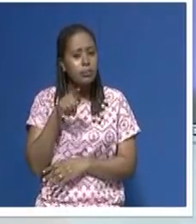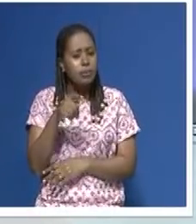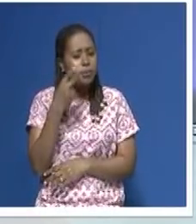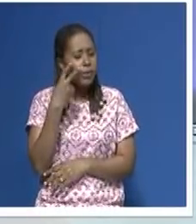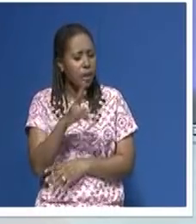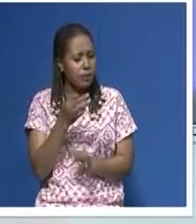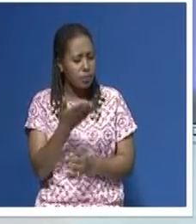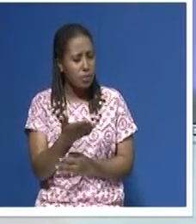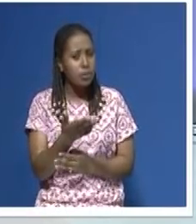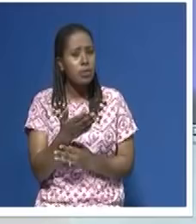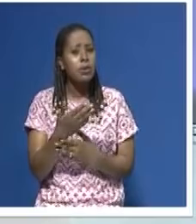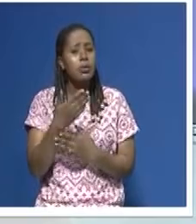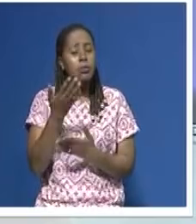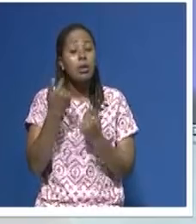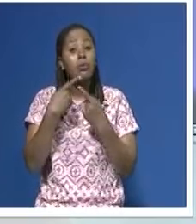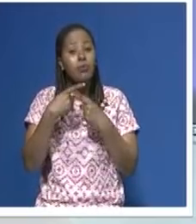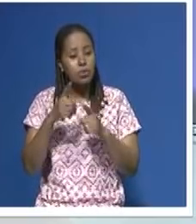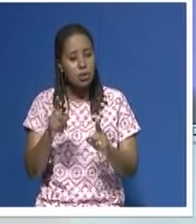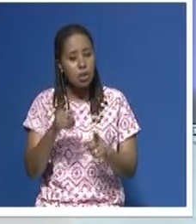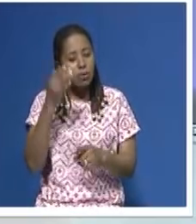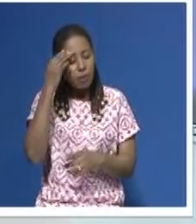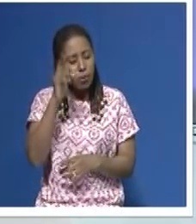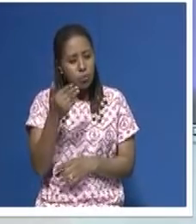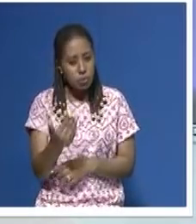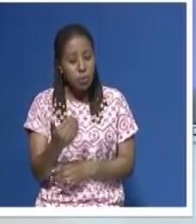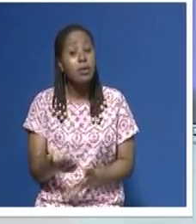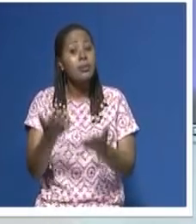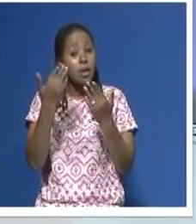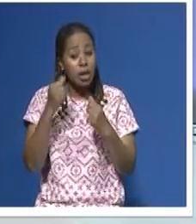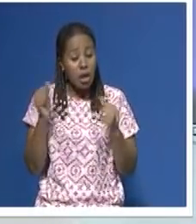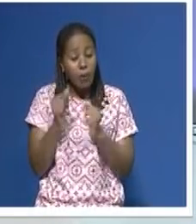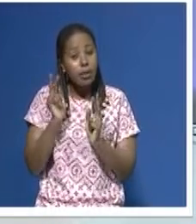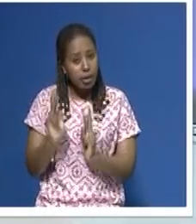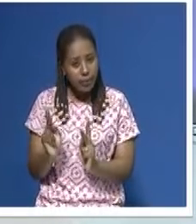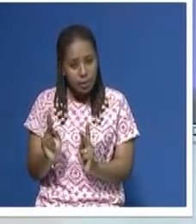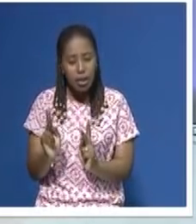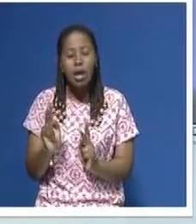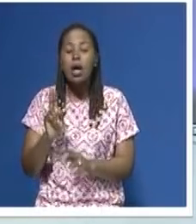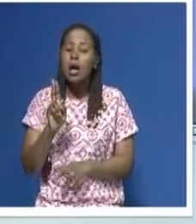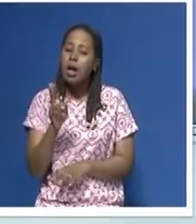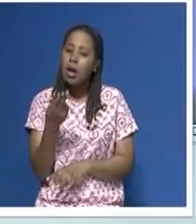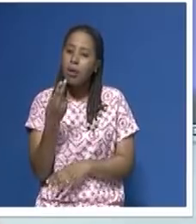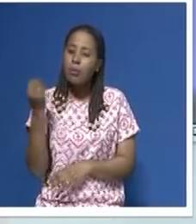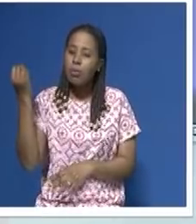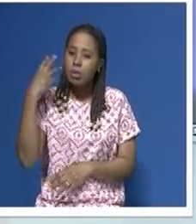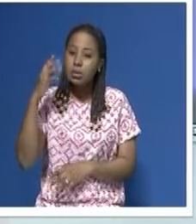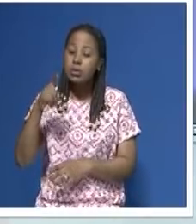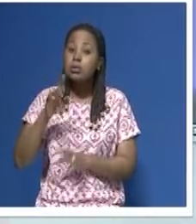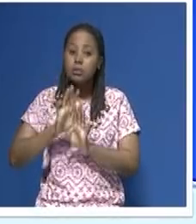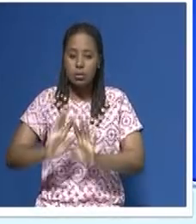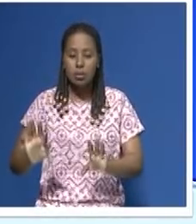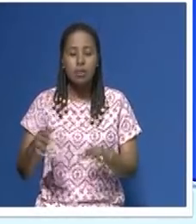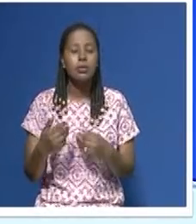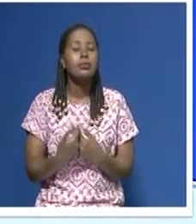Hili mnaliangaliaje sasa kutofautisha kwamba huyu mtoto huenda ni homa za kawaida ama ni uambukizo tayari